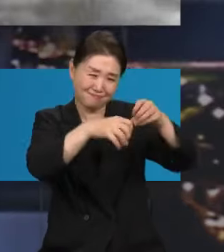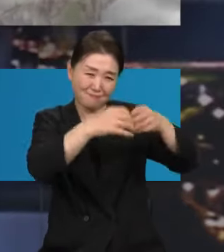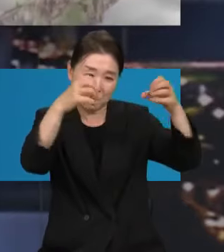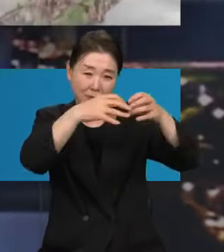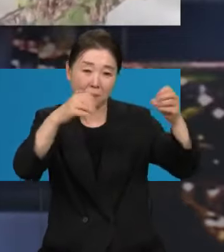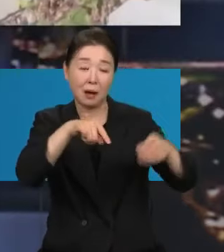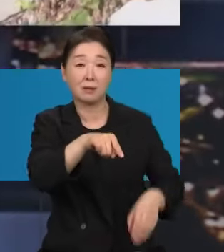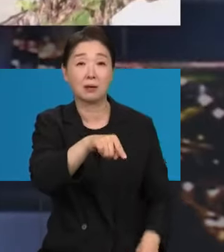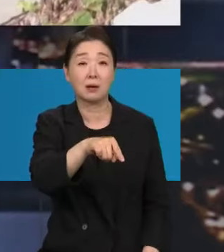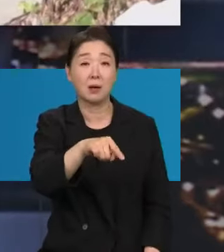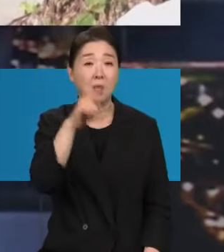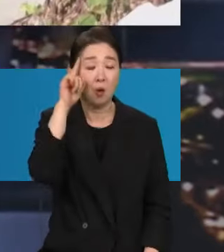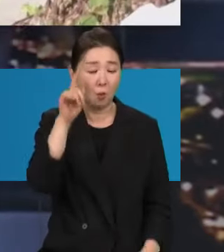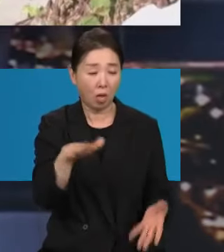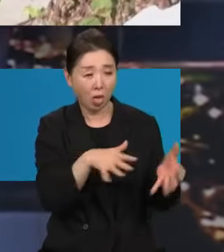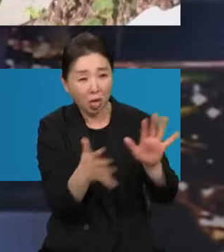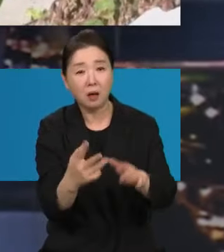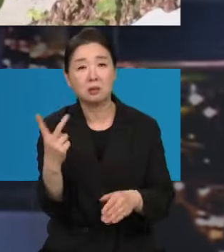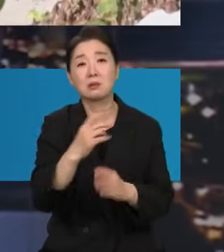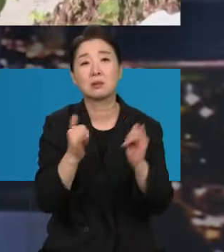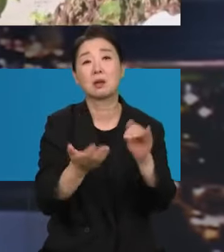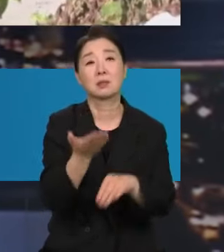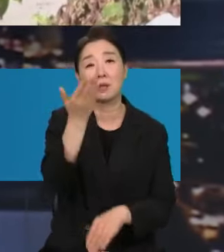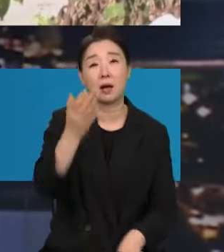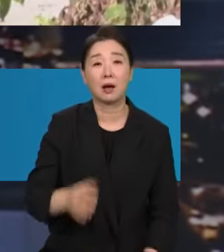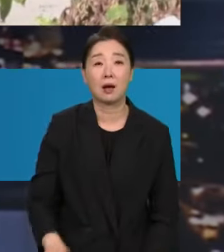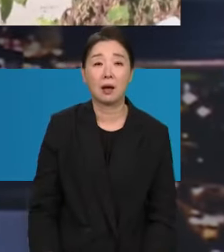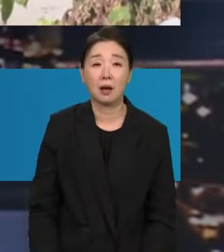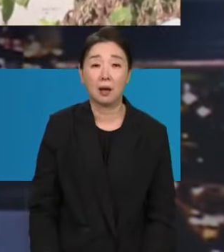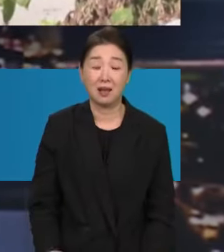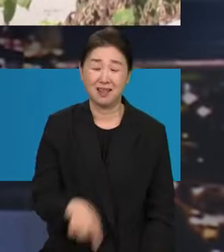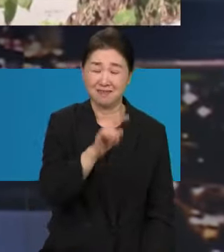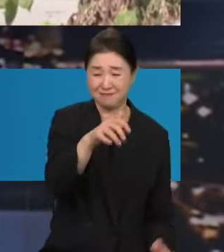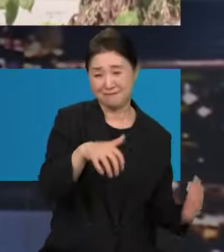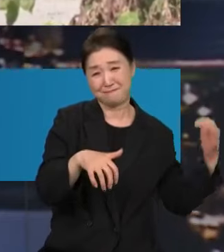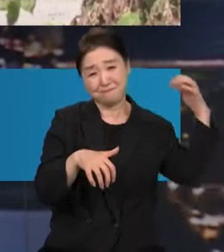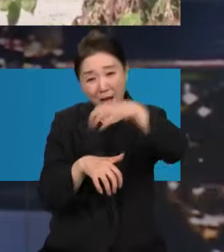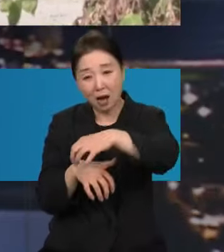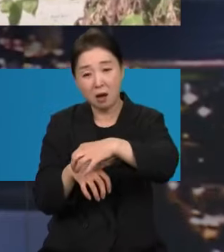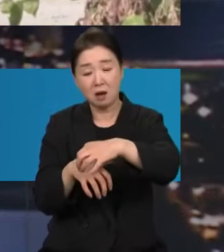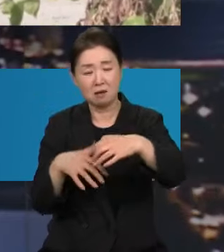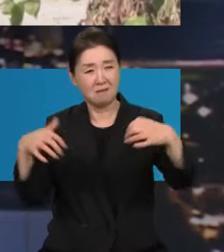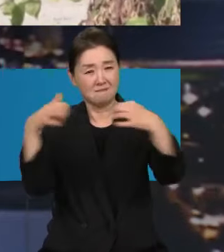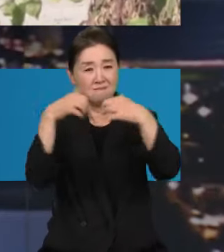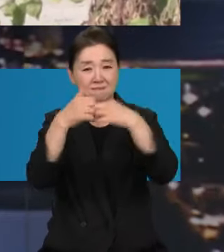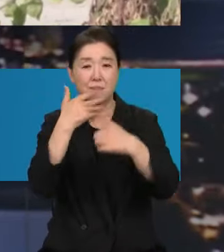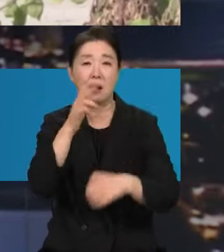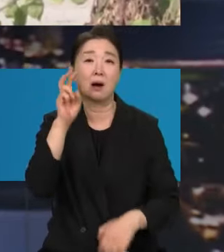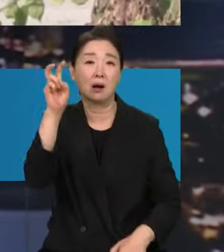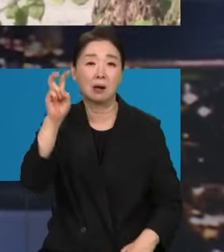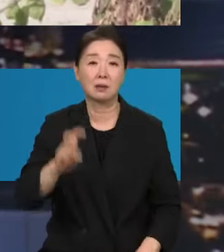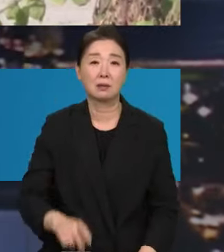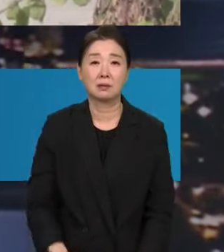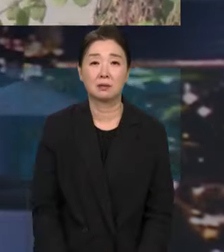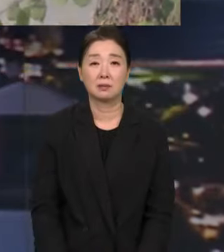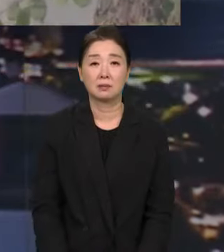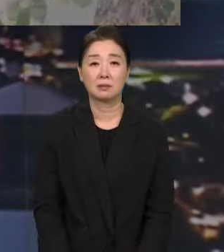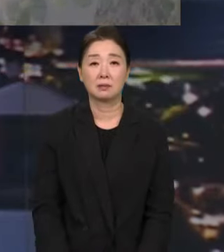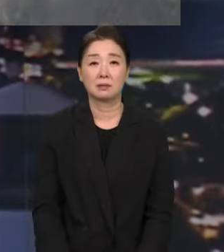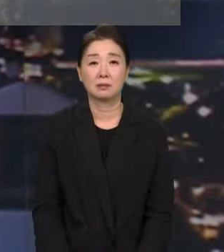건데 상자가 2,000명이 넘습니다 볼라도 반격에 나서면서 전면전 가능성이 어느 때보다 커졌습니다